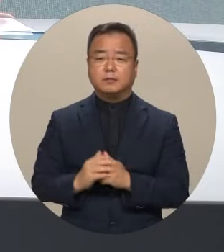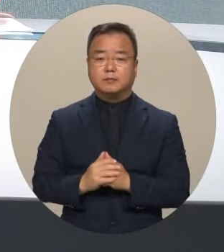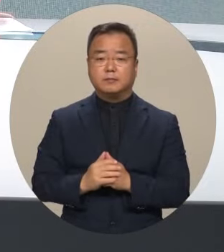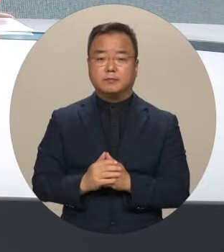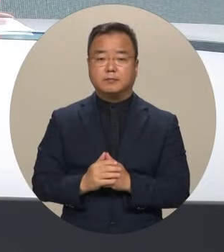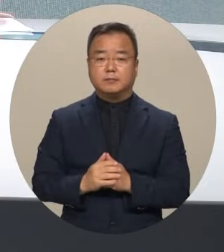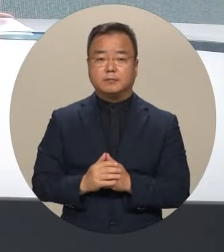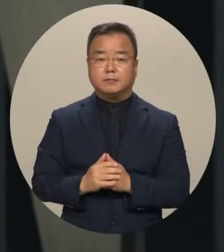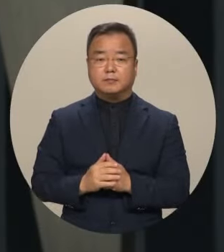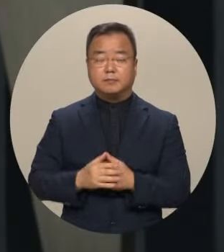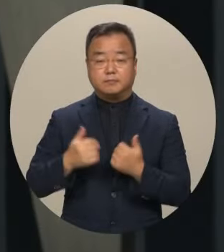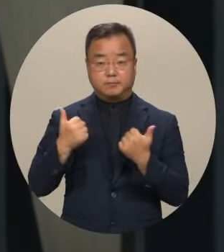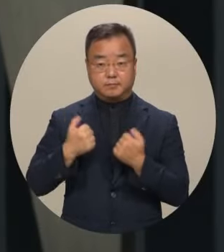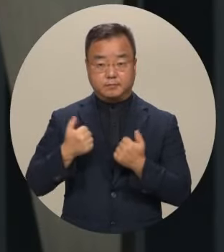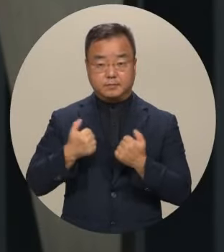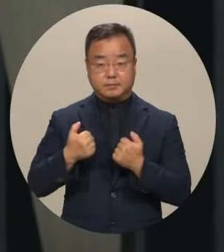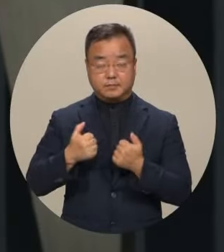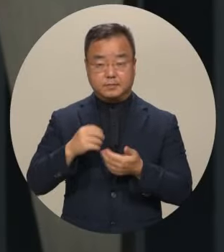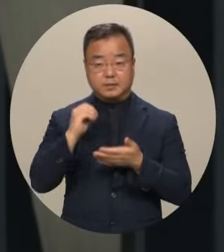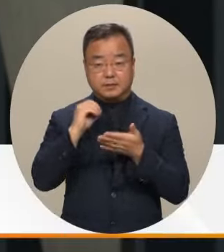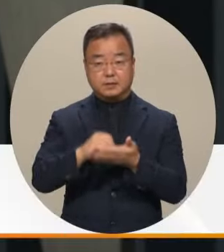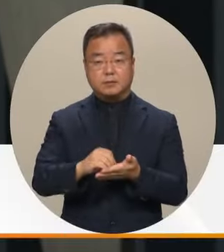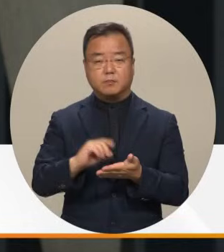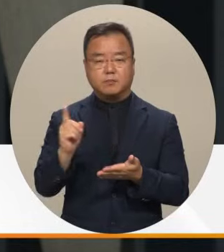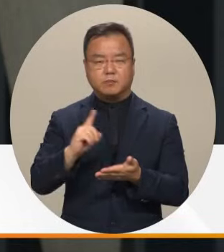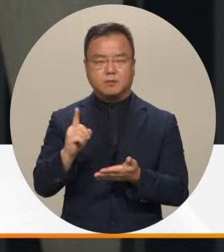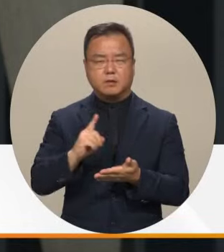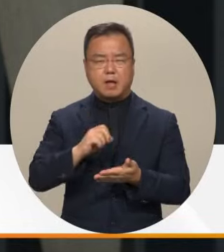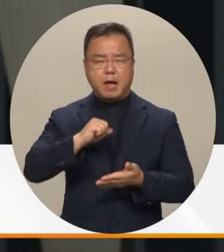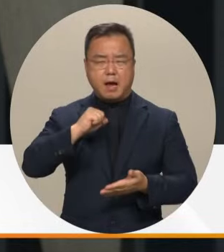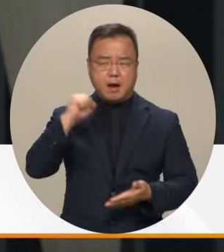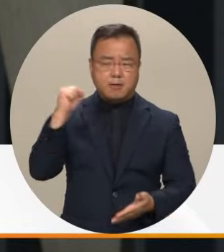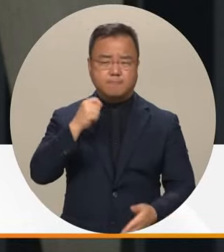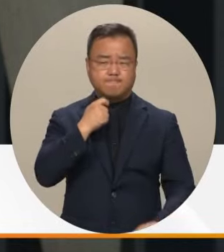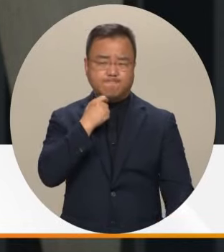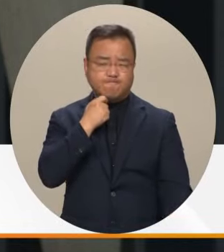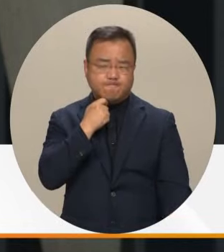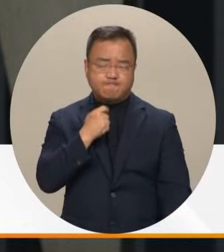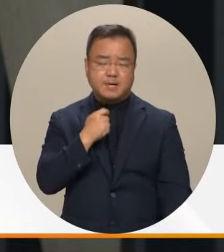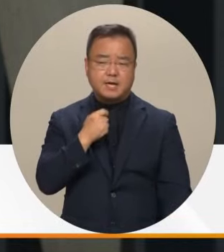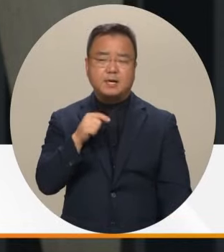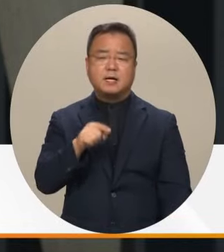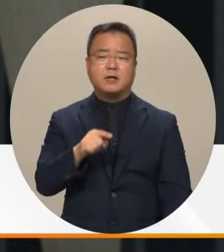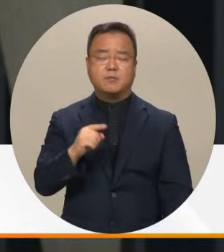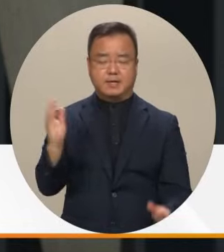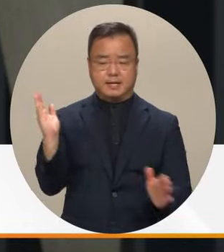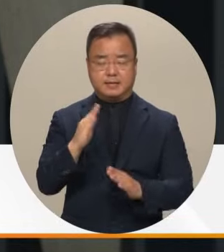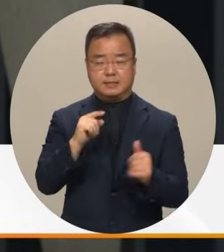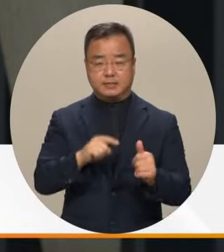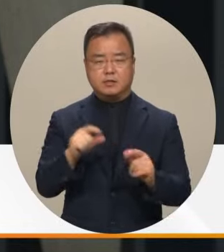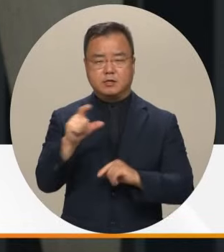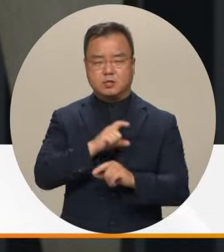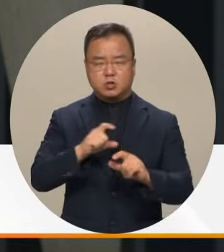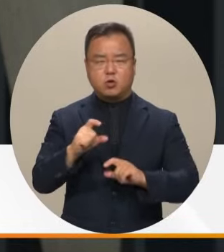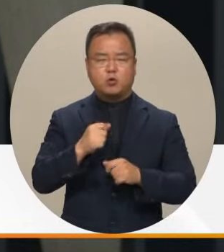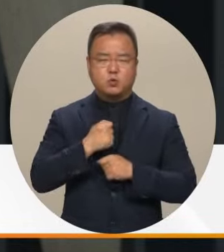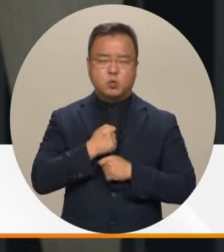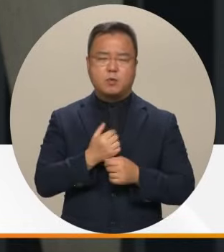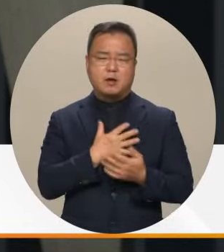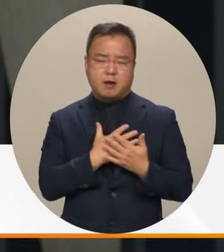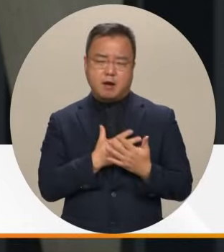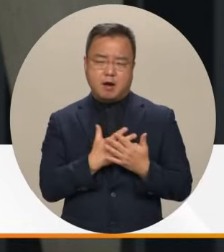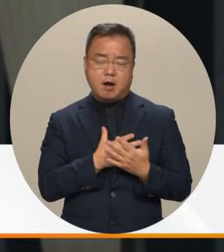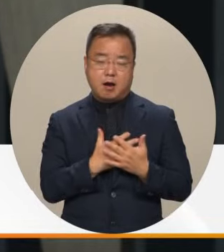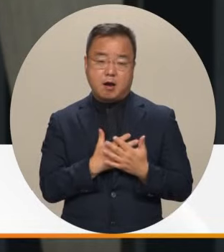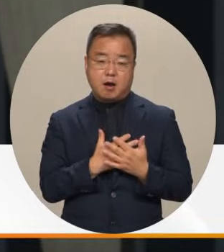왜냐면 면접을 간다는 건 너무너무 붙고 싶은 거거든요 그렇기 때문에 우리 학생들이 더 긴장하게 되는 일들이 있습니다